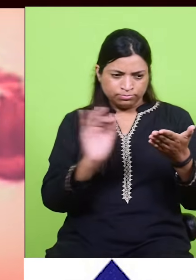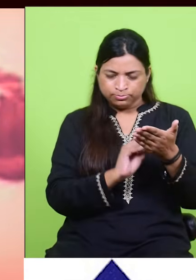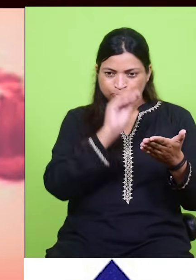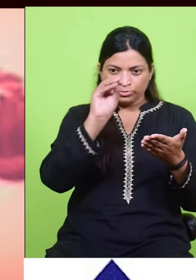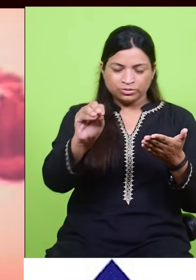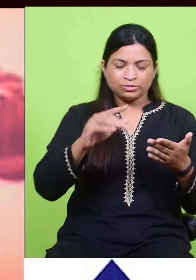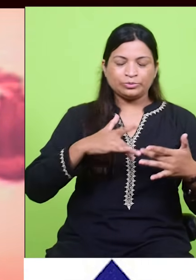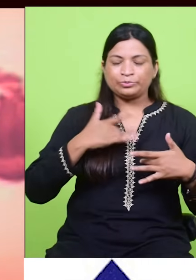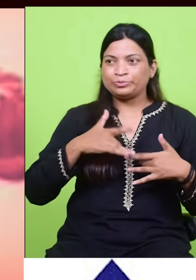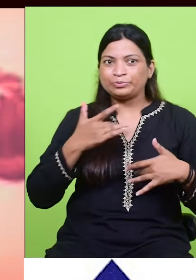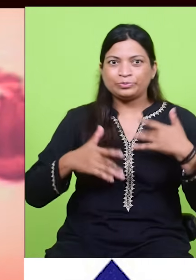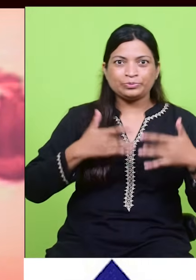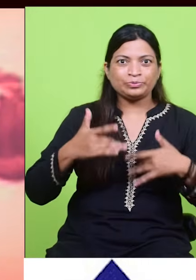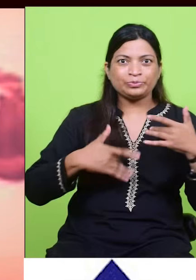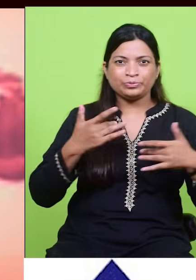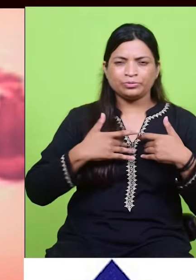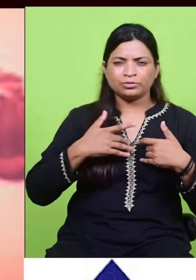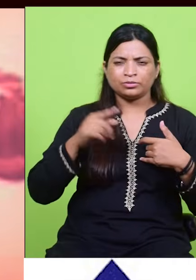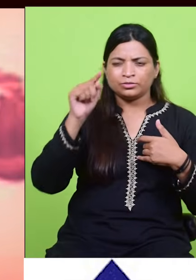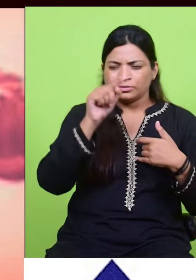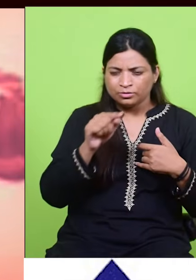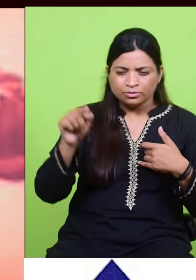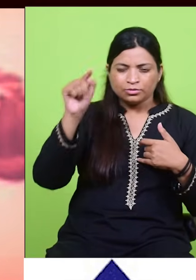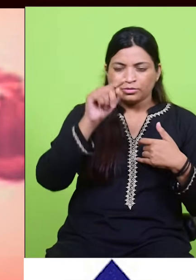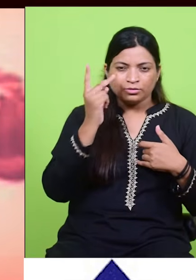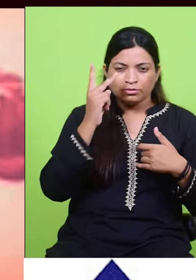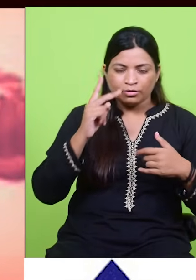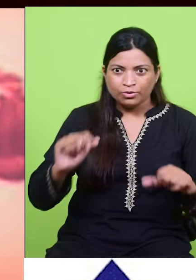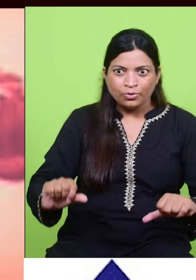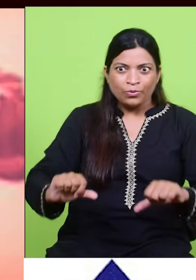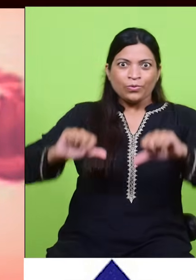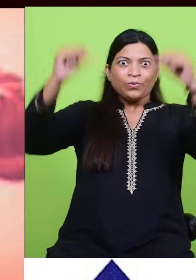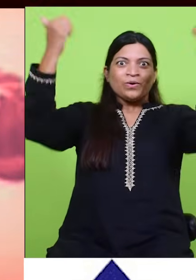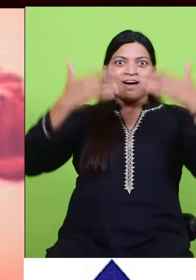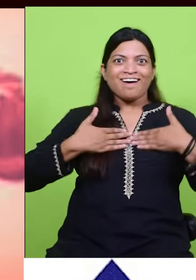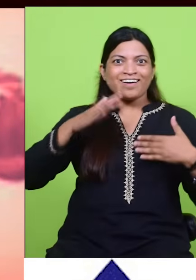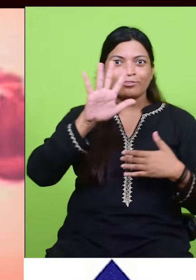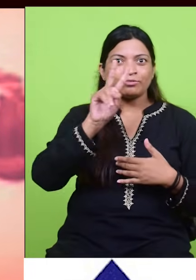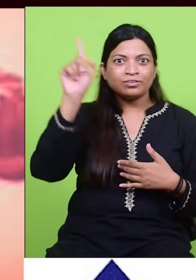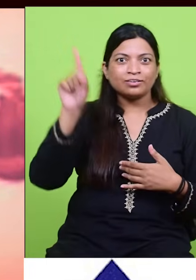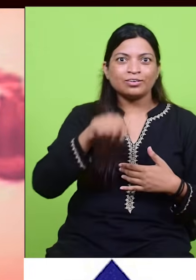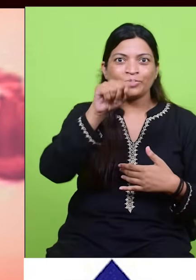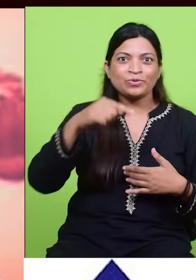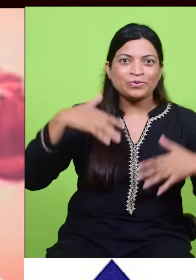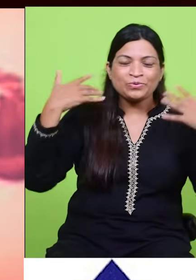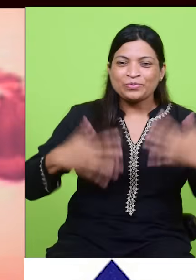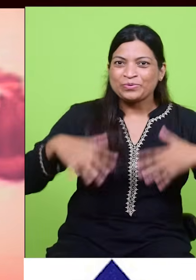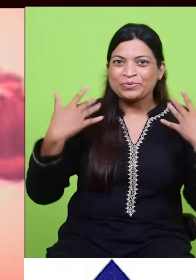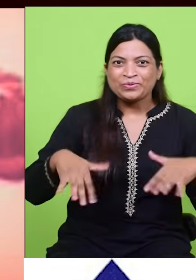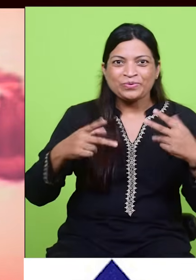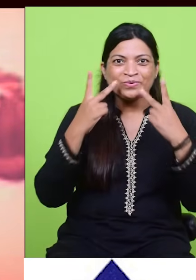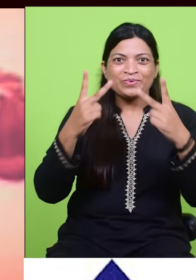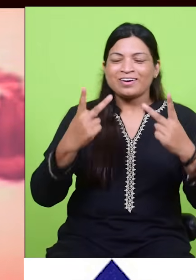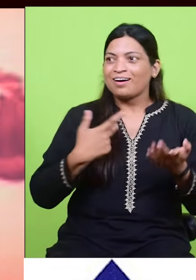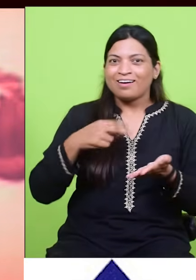गुरदीप का रोल नंबर डाला था और हम बस ये सोच रहे थे कि वो लोड हो रहा था, और जैसे वो हुआ और गुरदीप पास, उसके 52%, तो वी